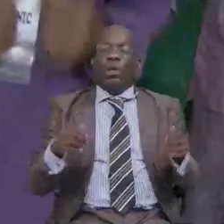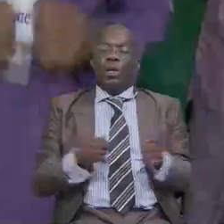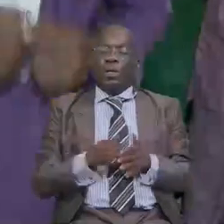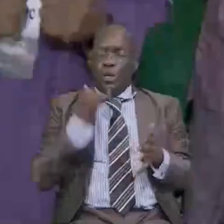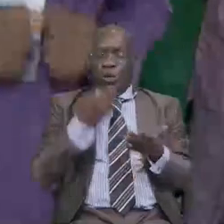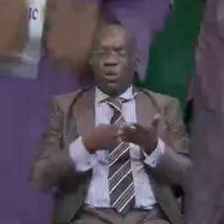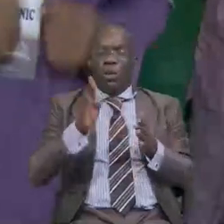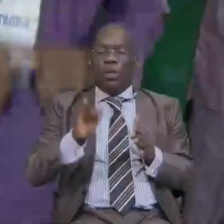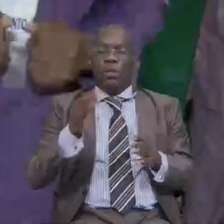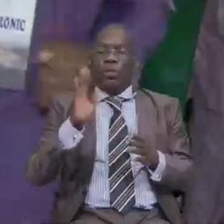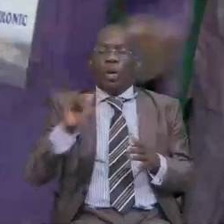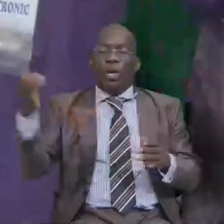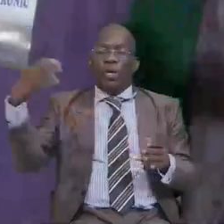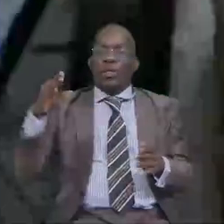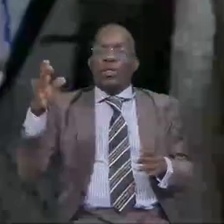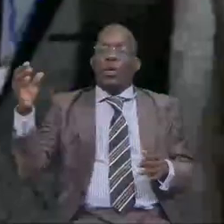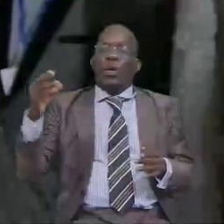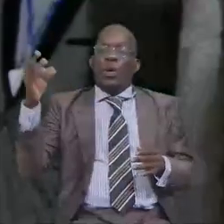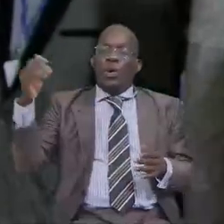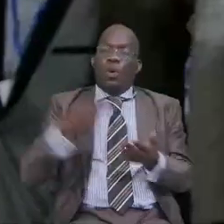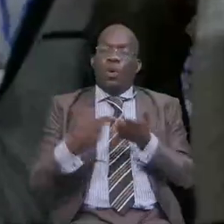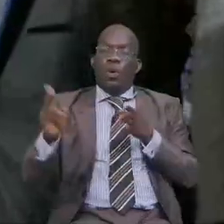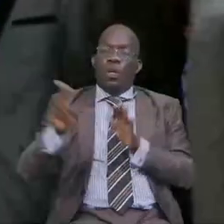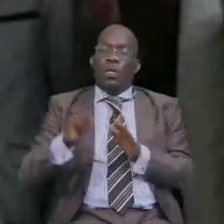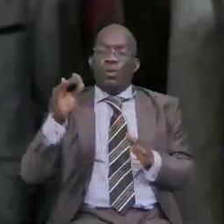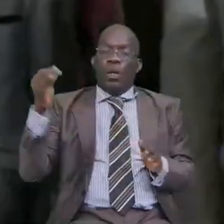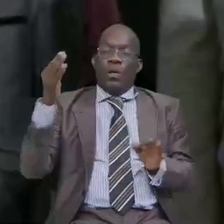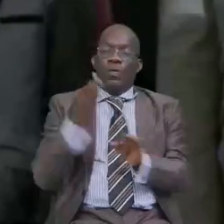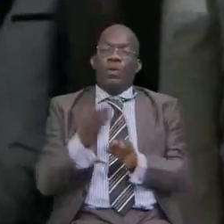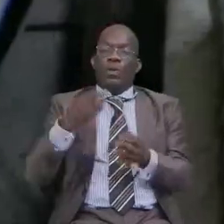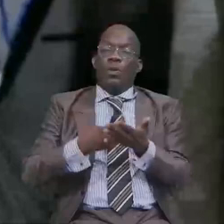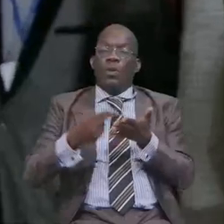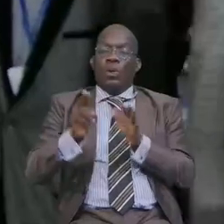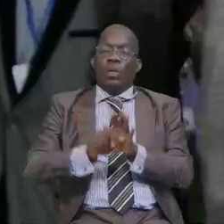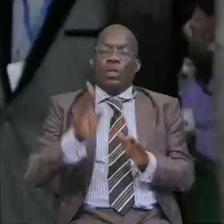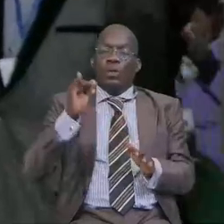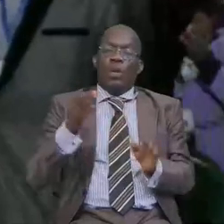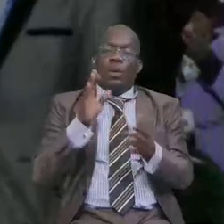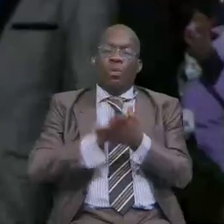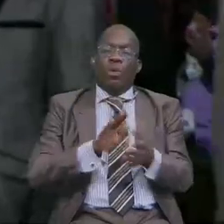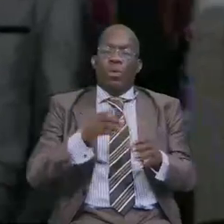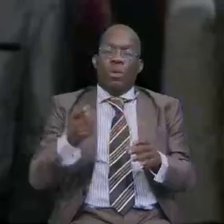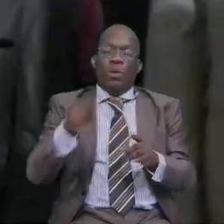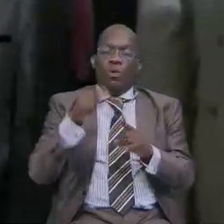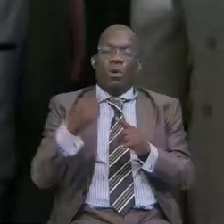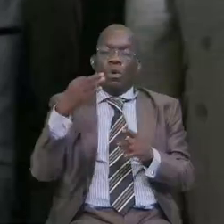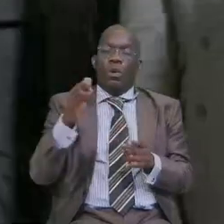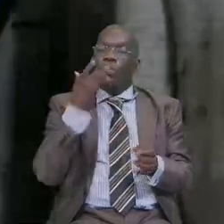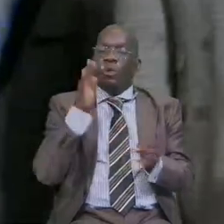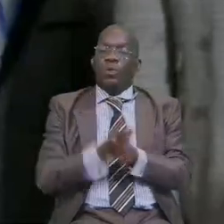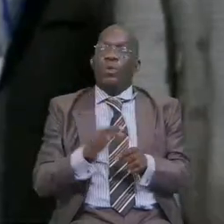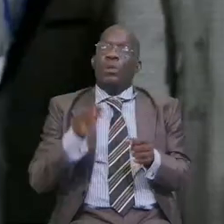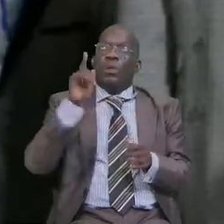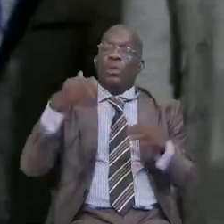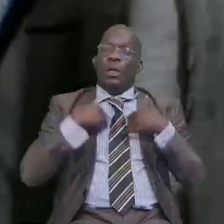foi, la sainteté en croyant à la parole de promesse qu'il nous a donnée. Et